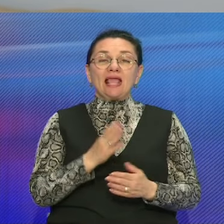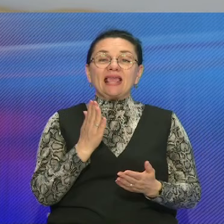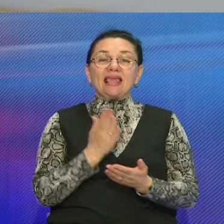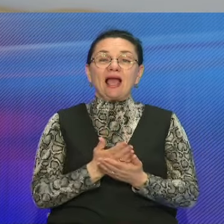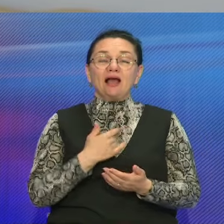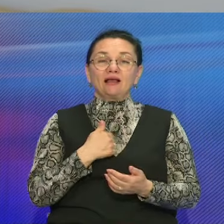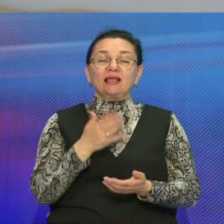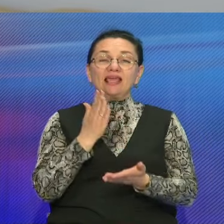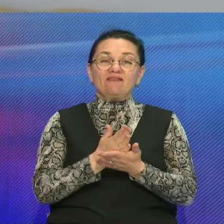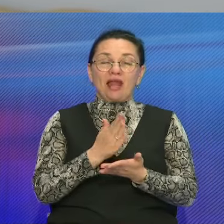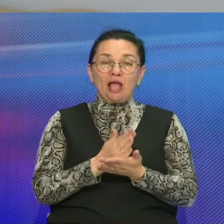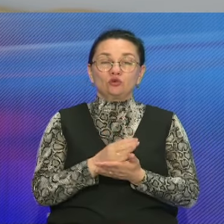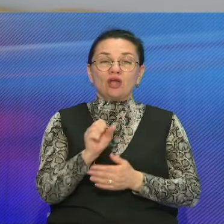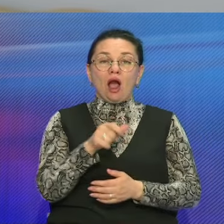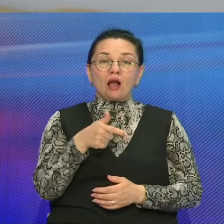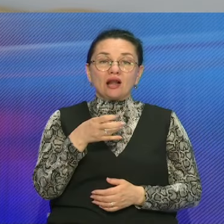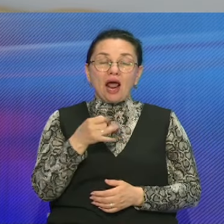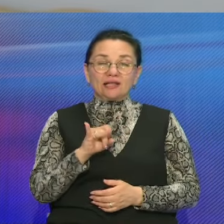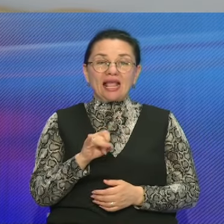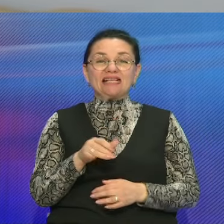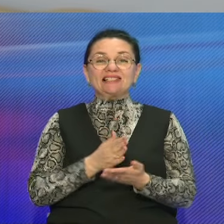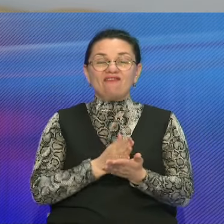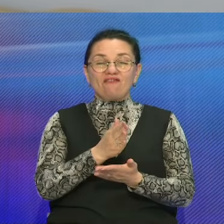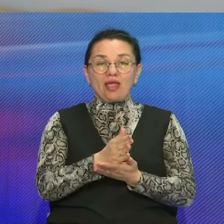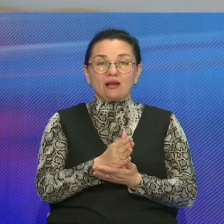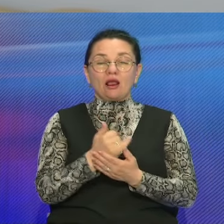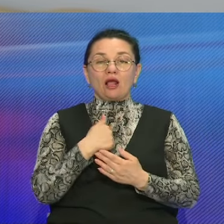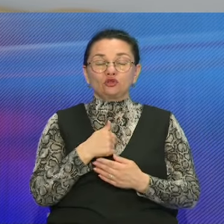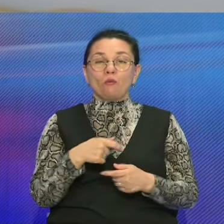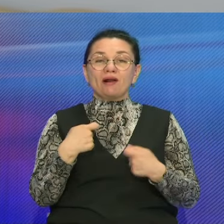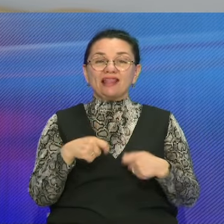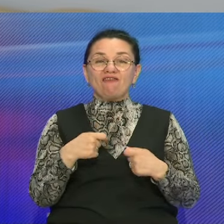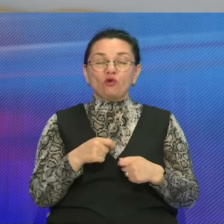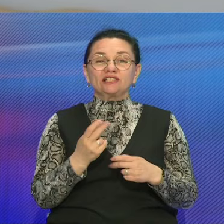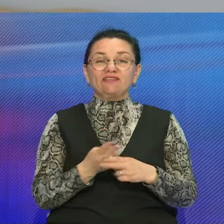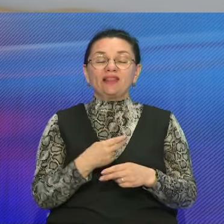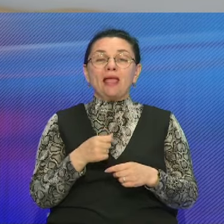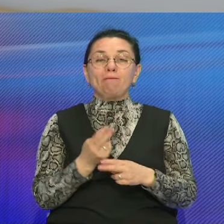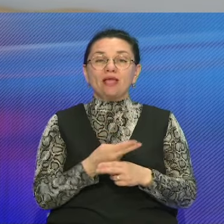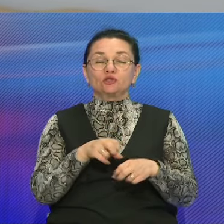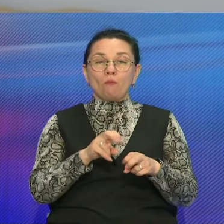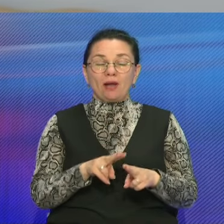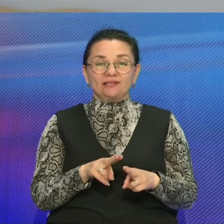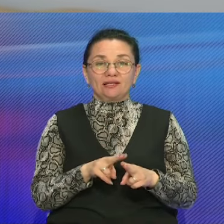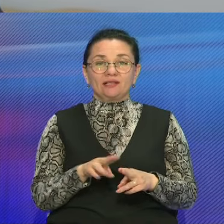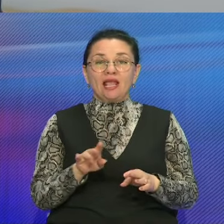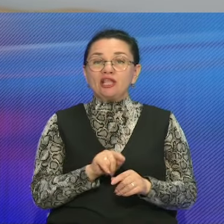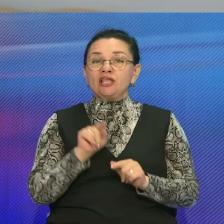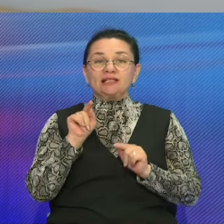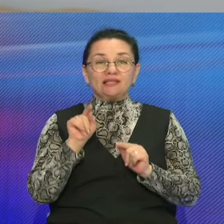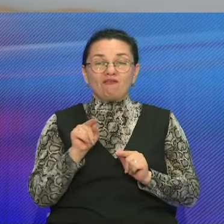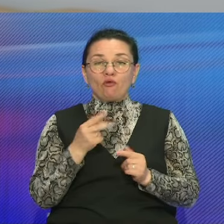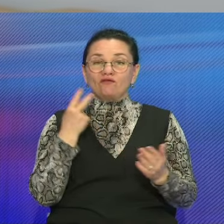представителем аграрной сферы, все же хотелось бы уделить внимание и продовольственной безопасности нашей страны. И даже, может быть, не с той точки зрения,